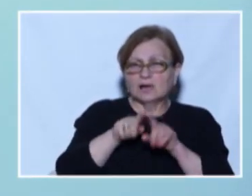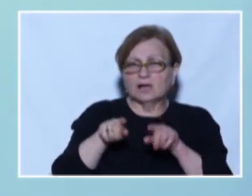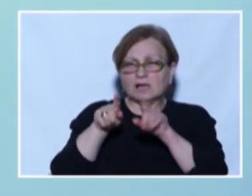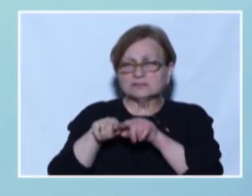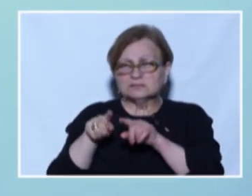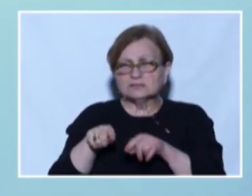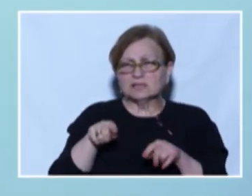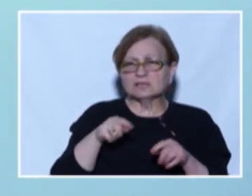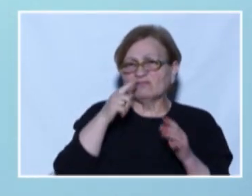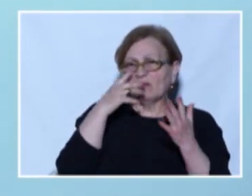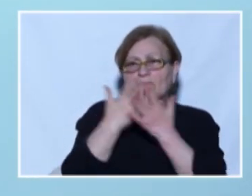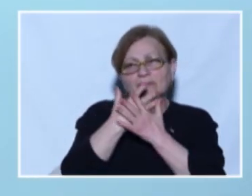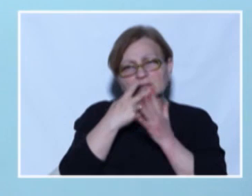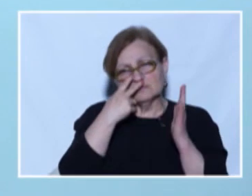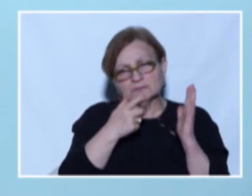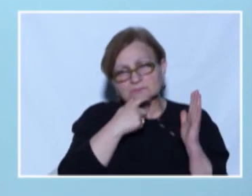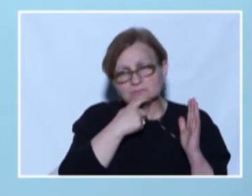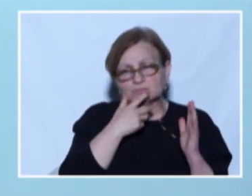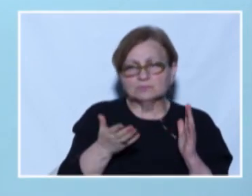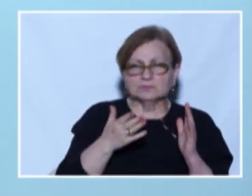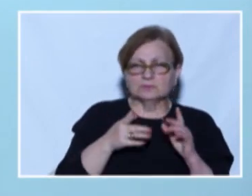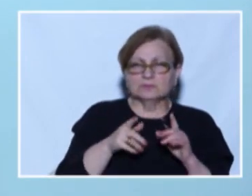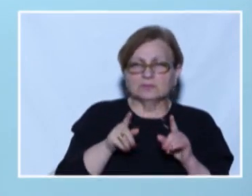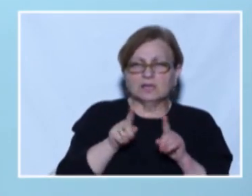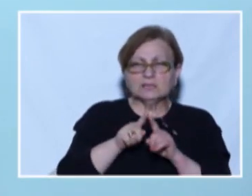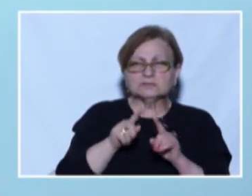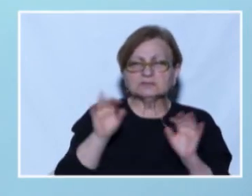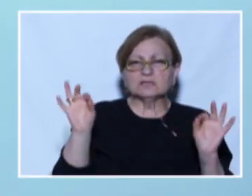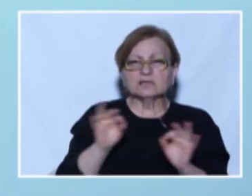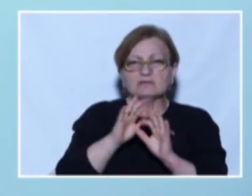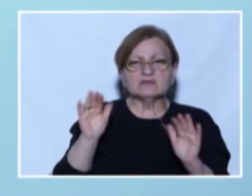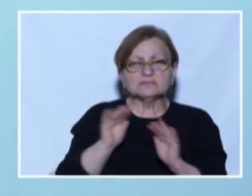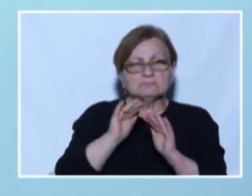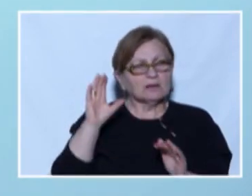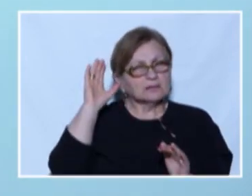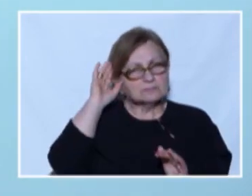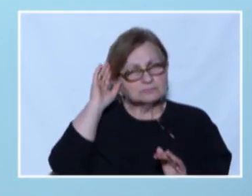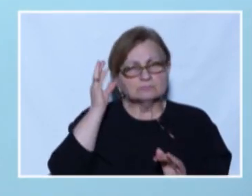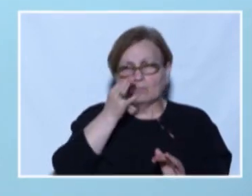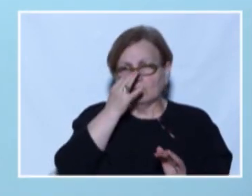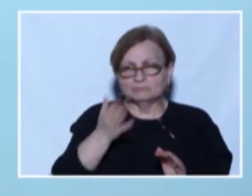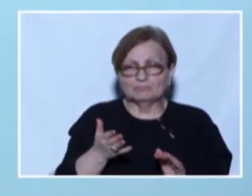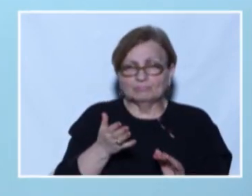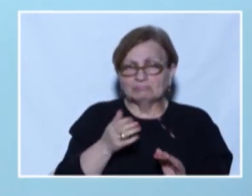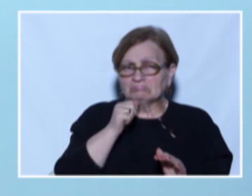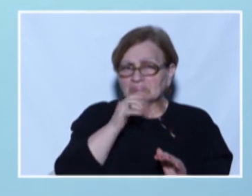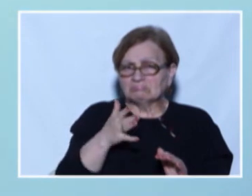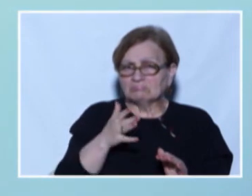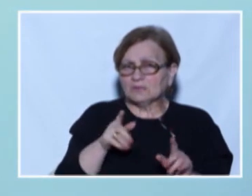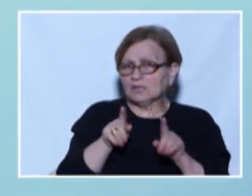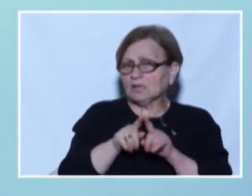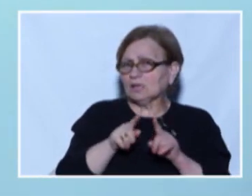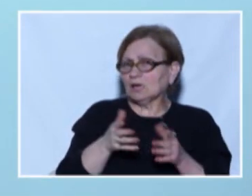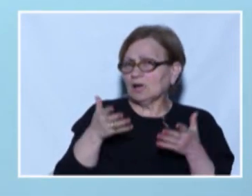ფილმებს უყურებენ, ერთი და იგივე სიმღერები მოსწონთ? თითქოს მოხდა ისე,